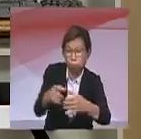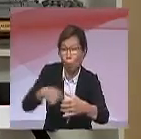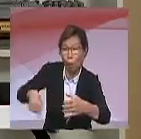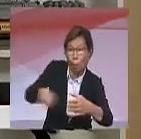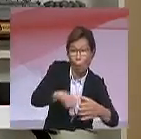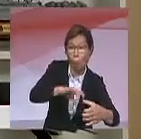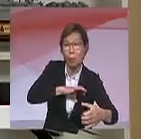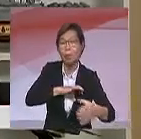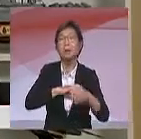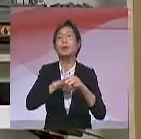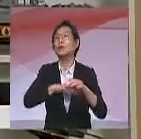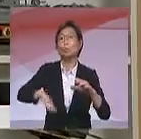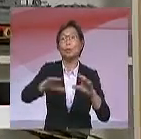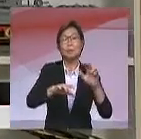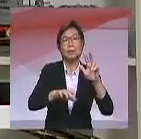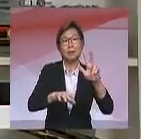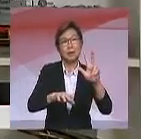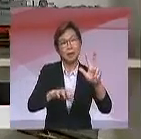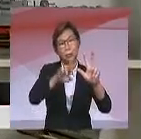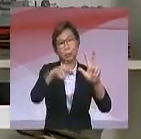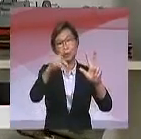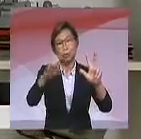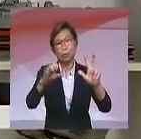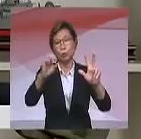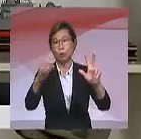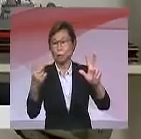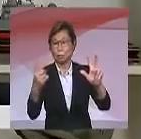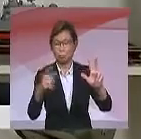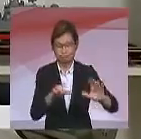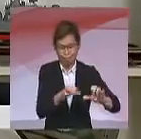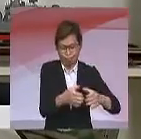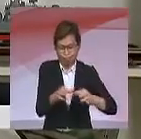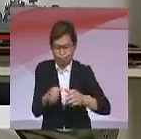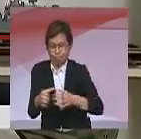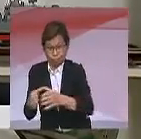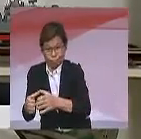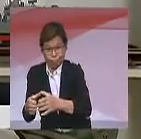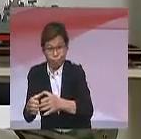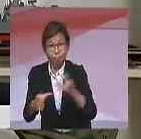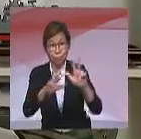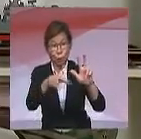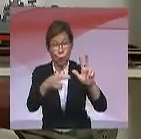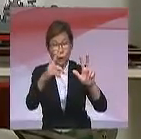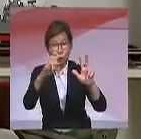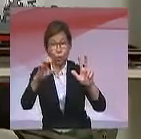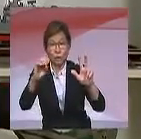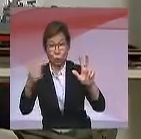melibatkan 3,101 pasukan pematuhan yang terdiri daripada